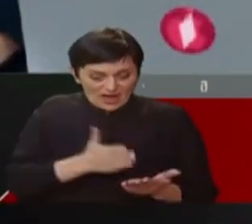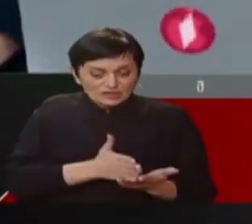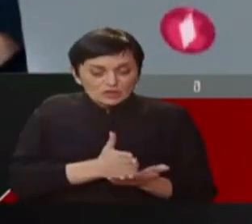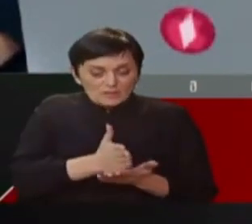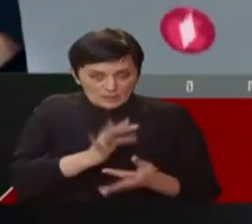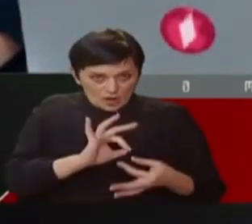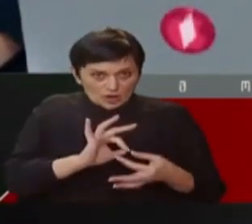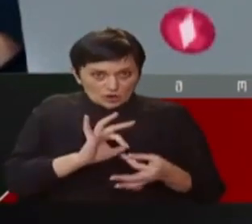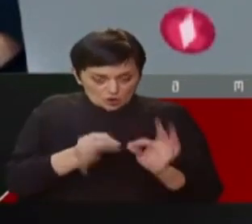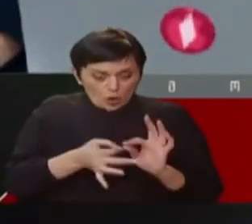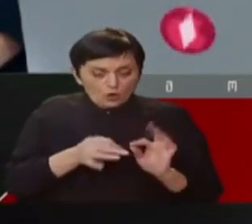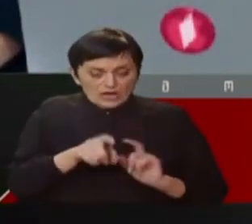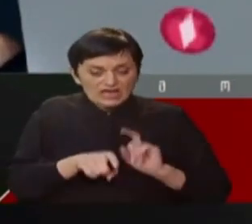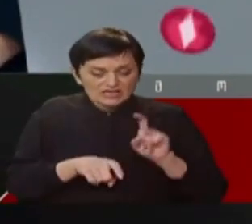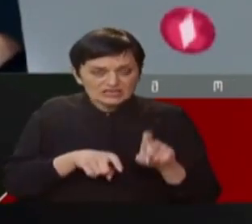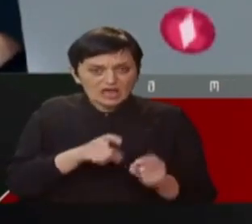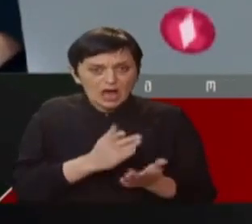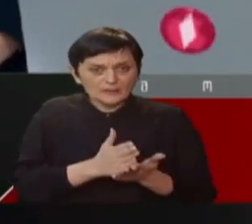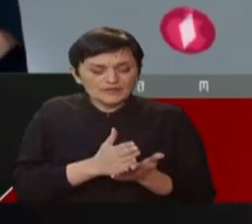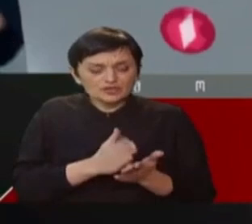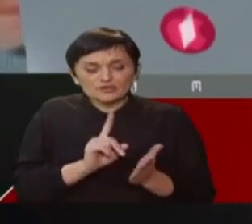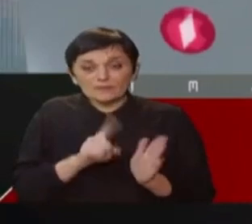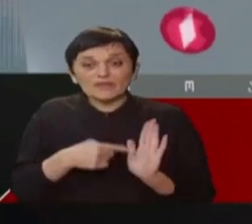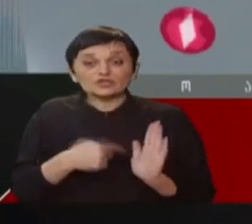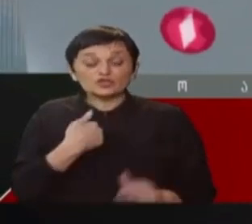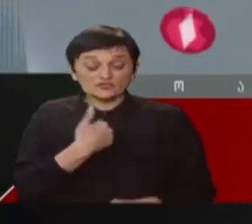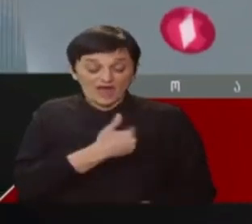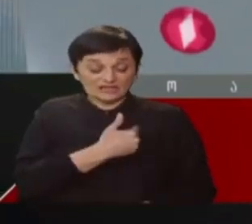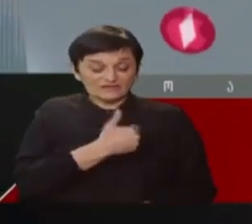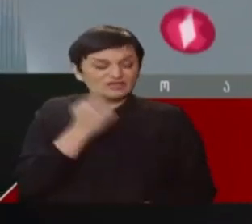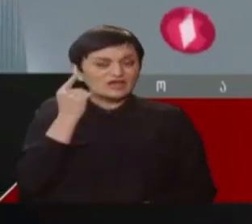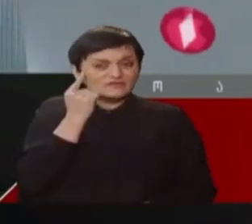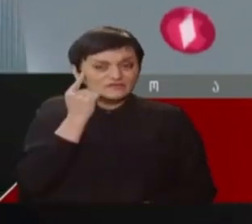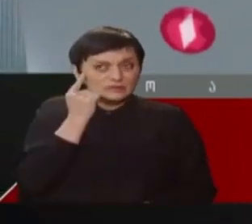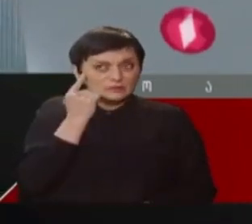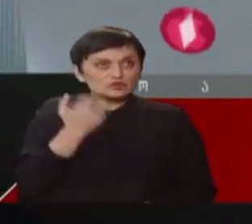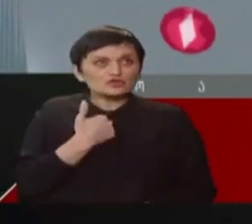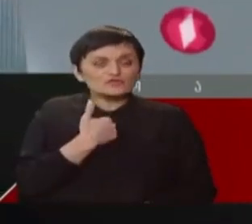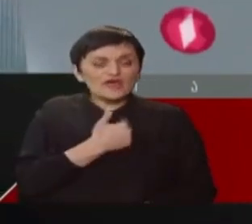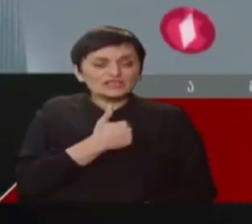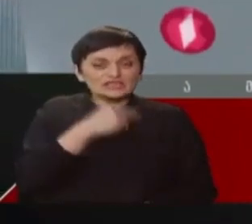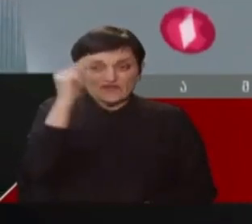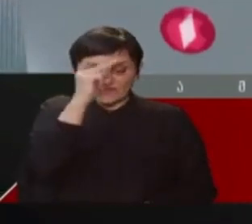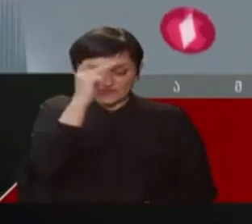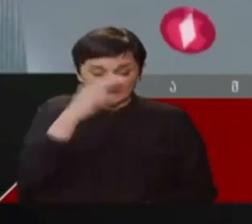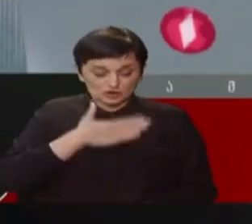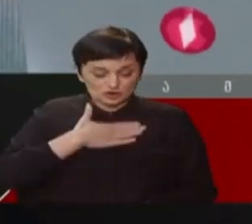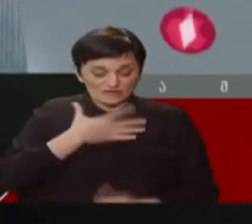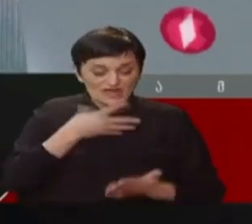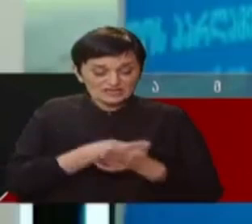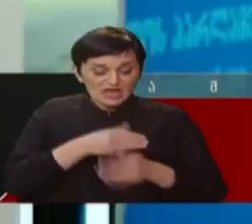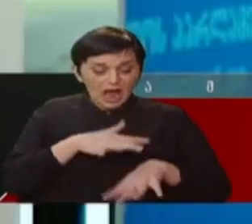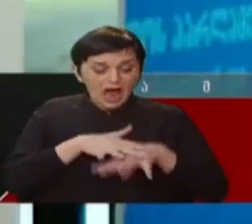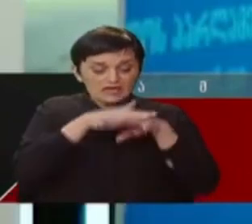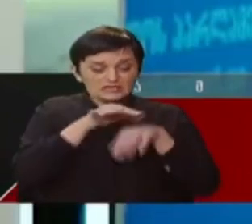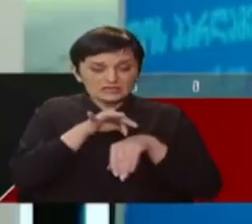კონკრეტული ნაბიჯები უკვე დაგეგმილი? აი რა საკითხების თუნდაც ჩვენ გვინდა რომ ვიფიქროთ. ჩვენ გვინდა რომ რაღაცნაირად ვისწავლოთ ჩვენი საკუთარი აქციების